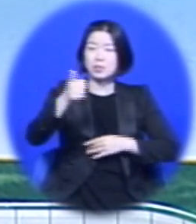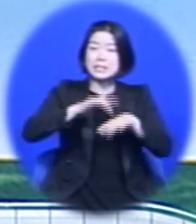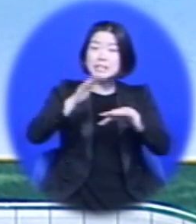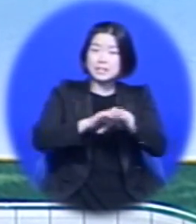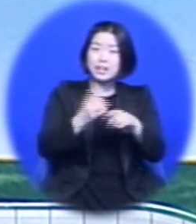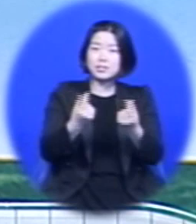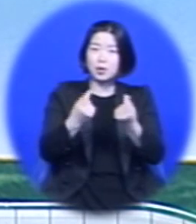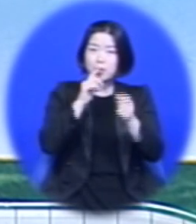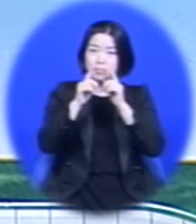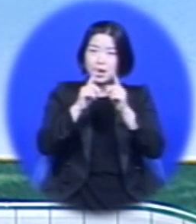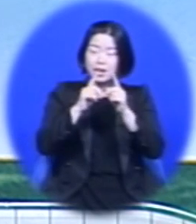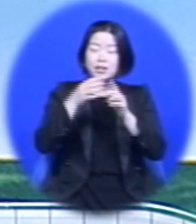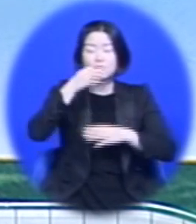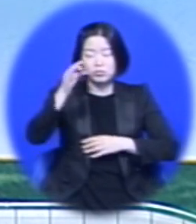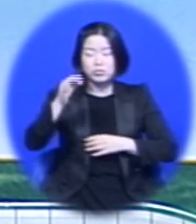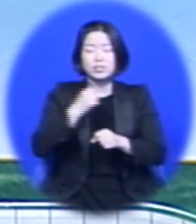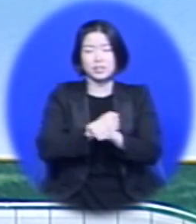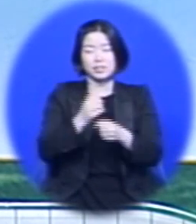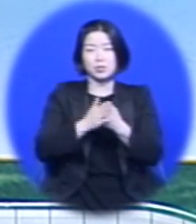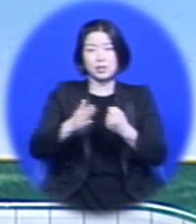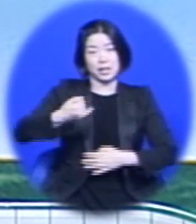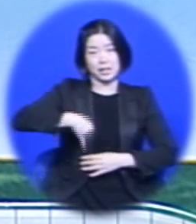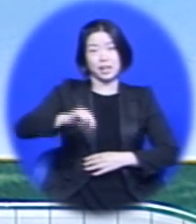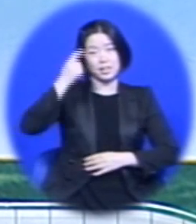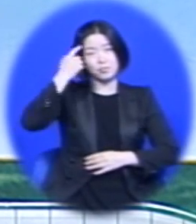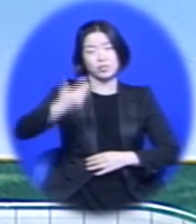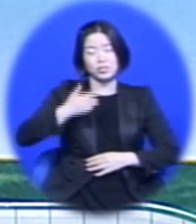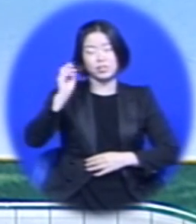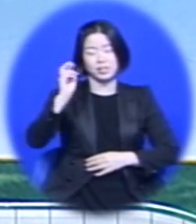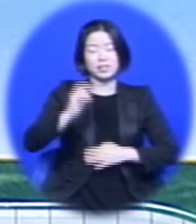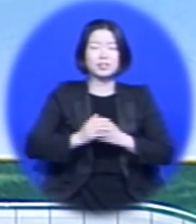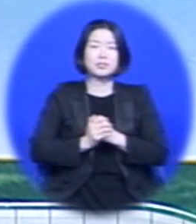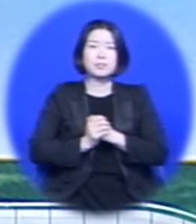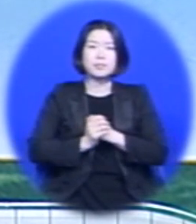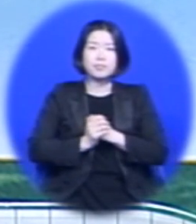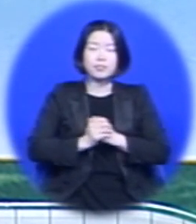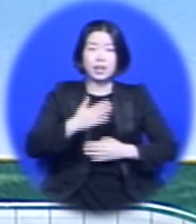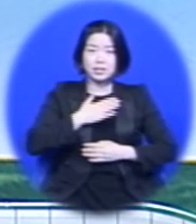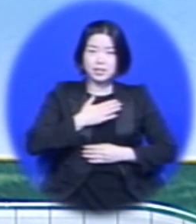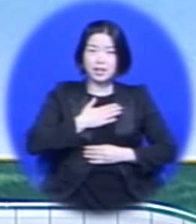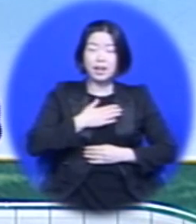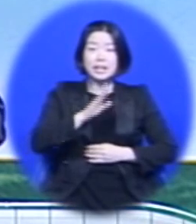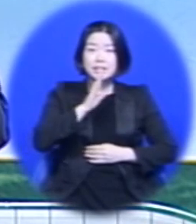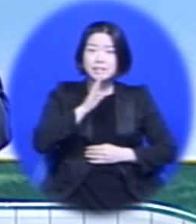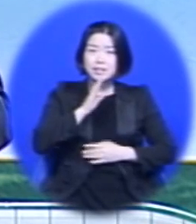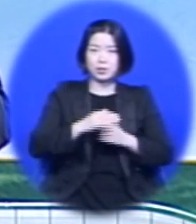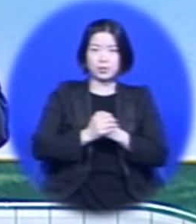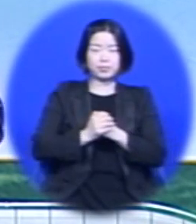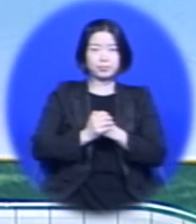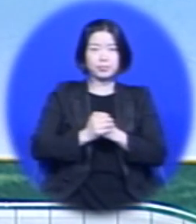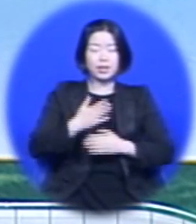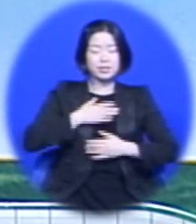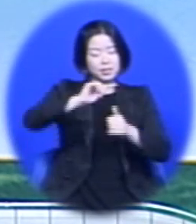하니까 저희 딸이 그렇게 질문을 했는데, 제가 실제로